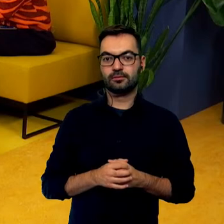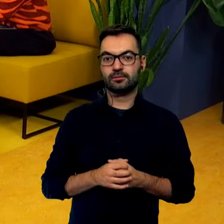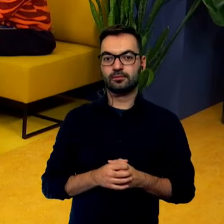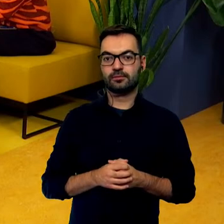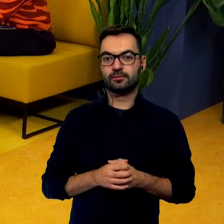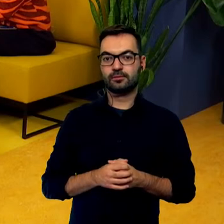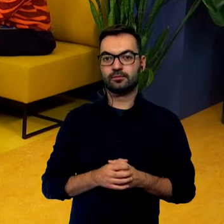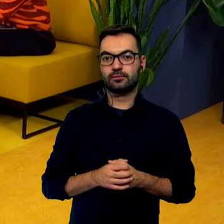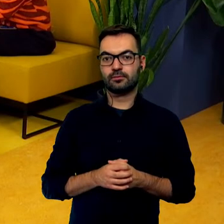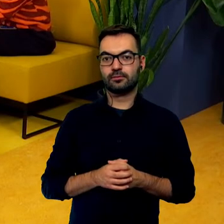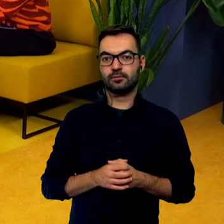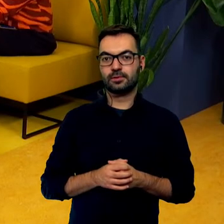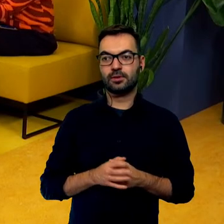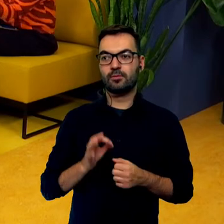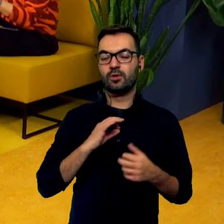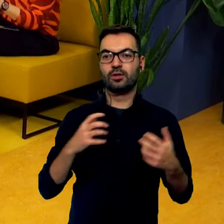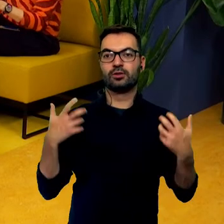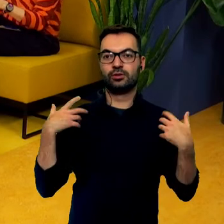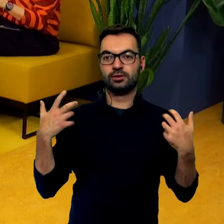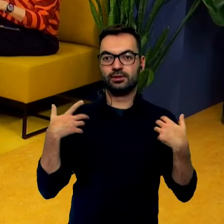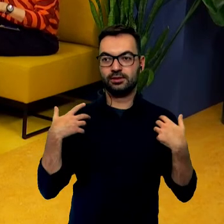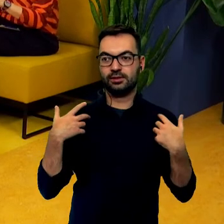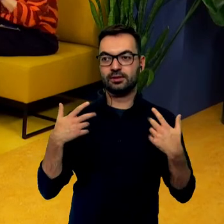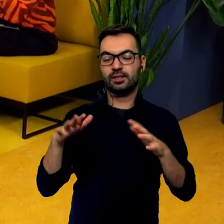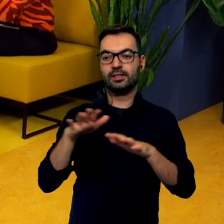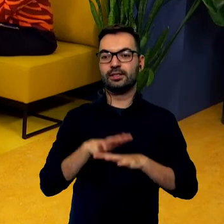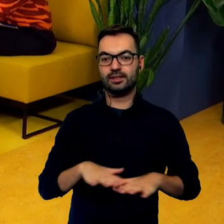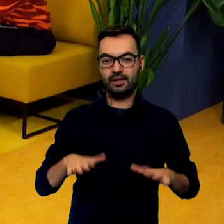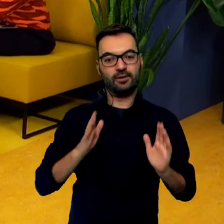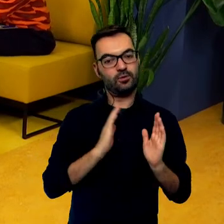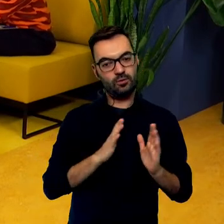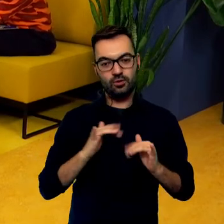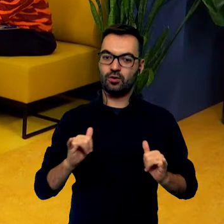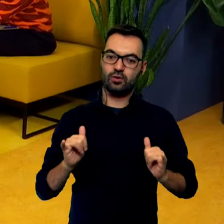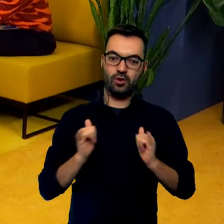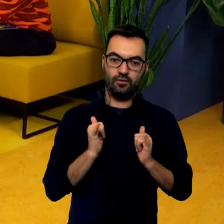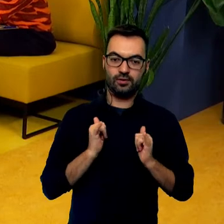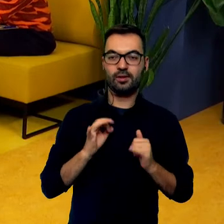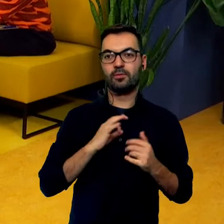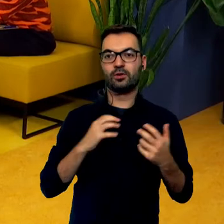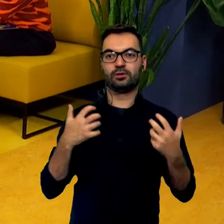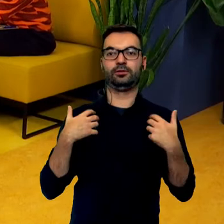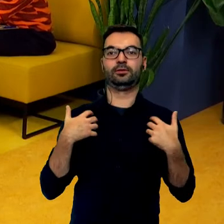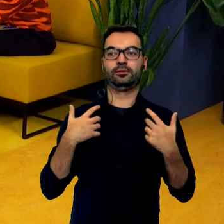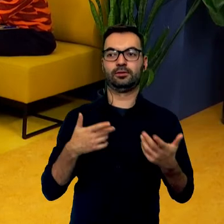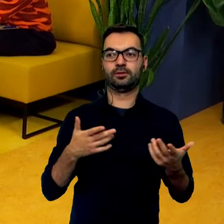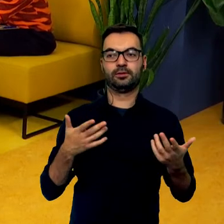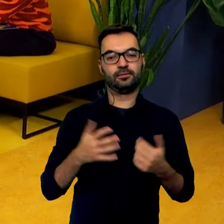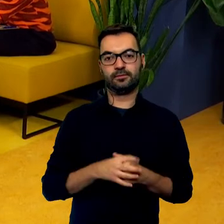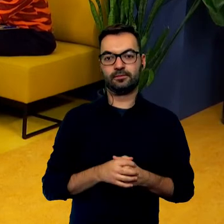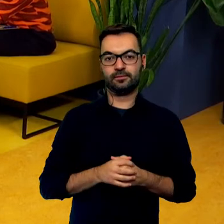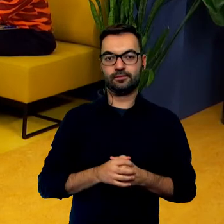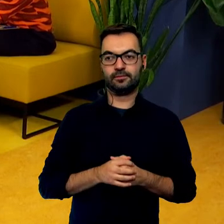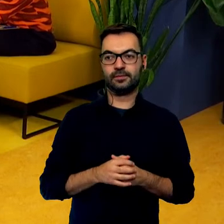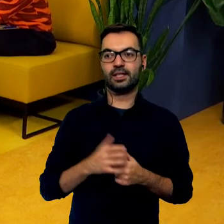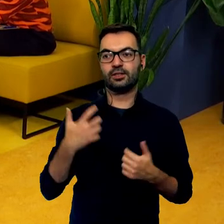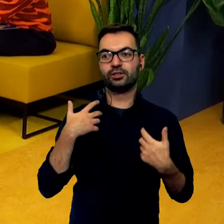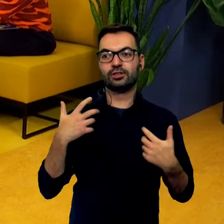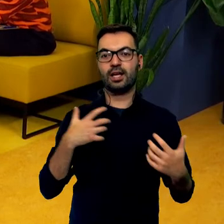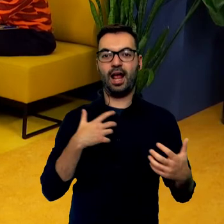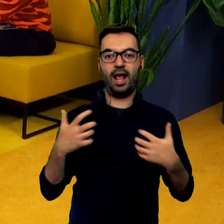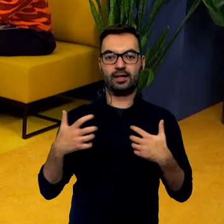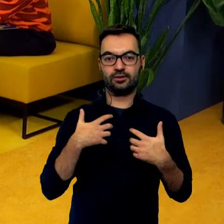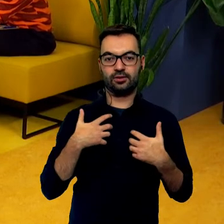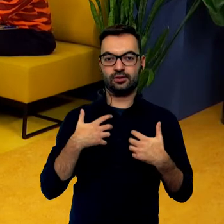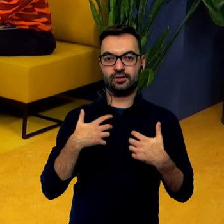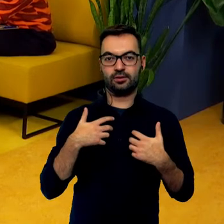życie to jest strefa ułożona, komfortowa, a moje życie jest totalne, życie aktora